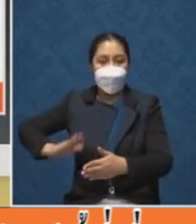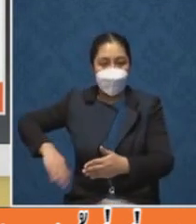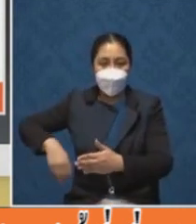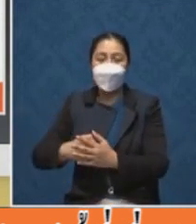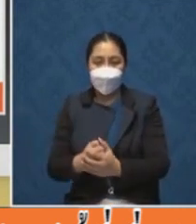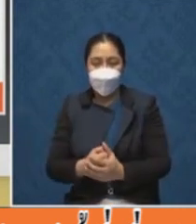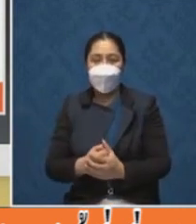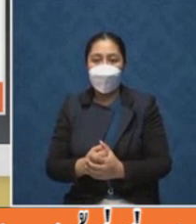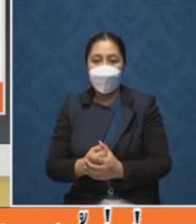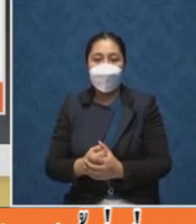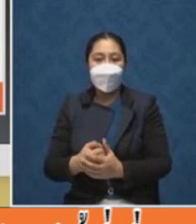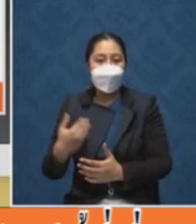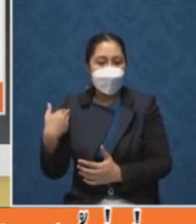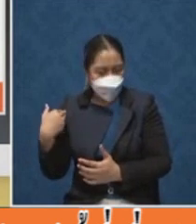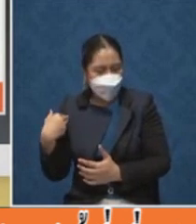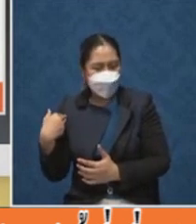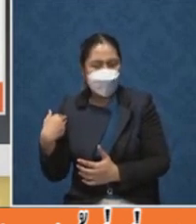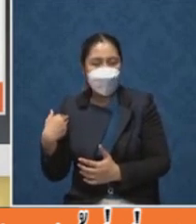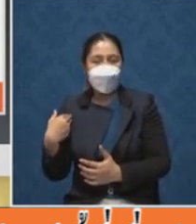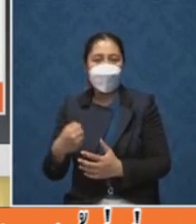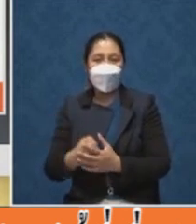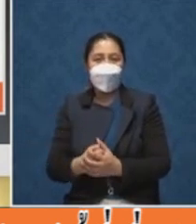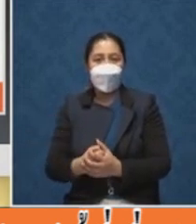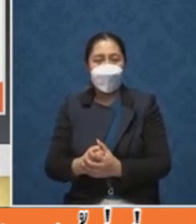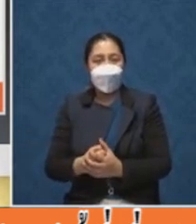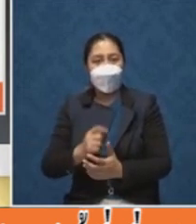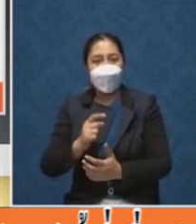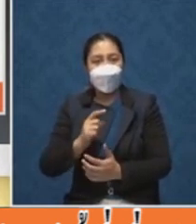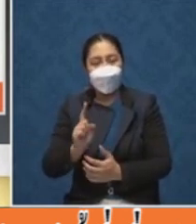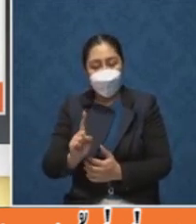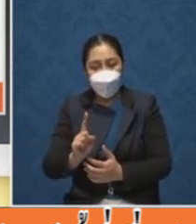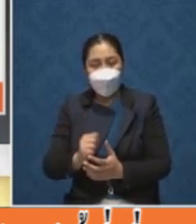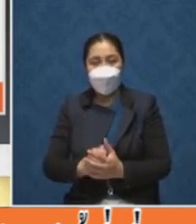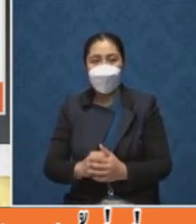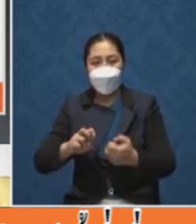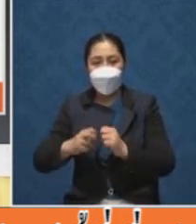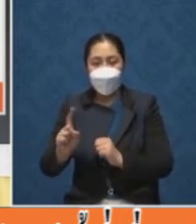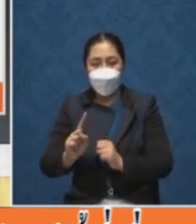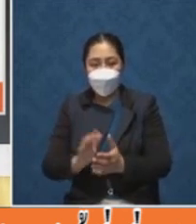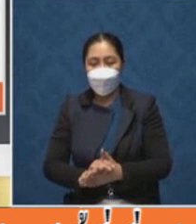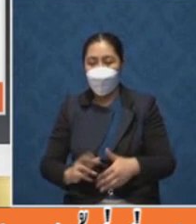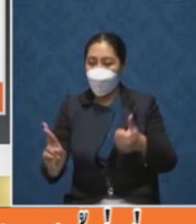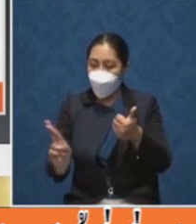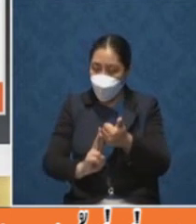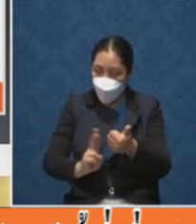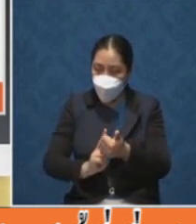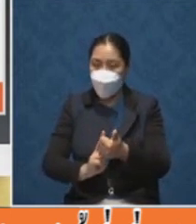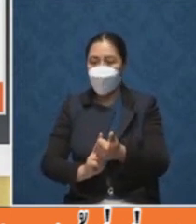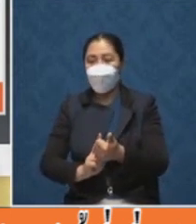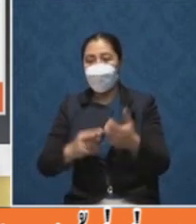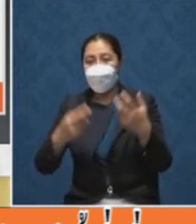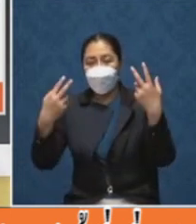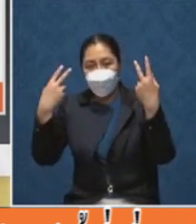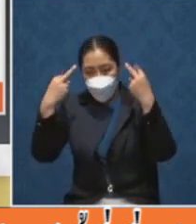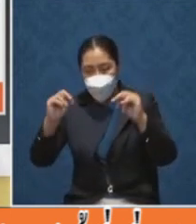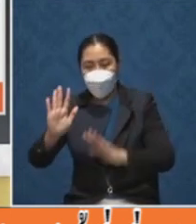ได้นะคะเคยมีดราม่ากันนะคะในเรื่องของการกำหนดรองนายกรัฐมนตรีและรัฐมนตรีมีครั้